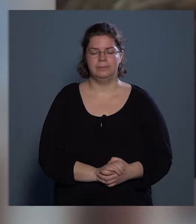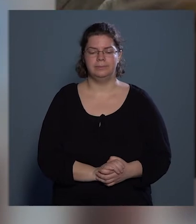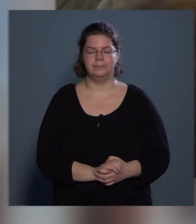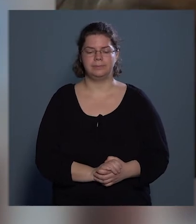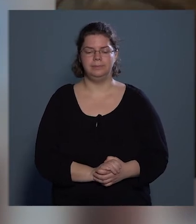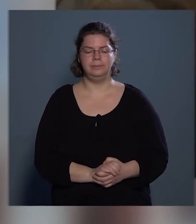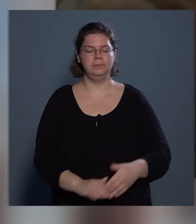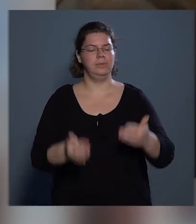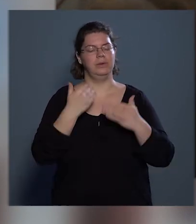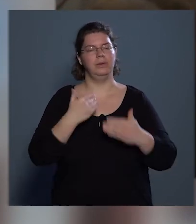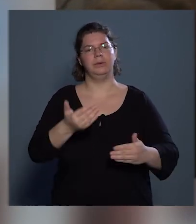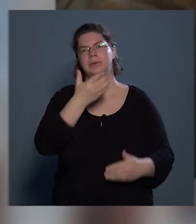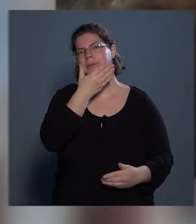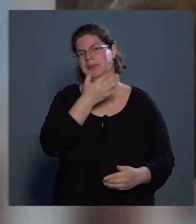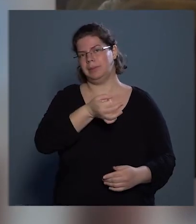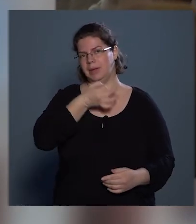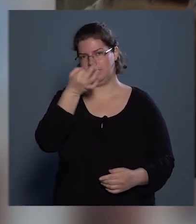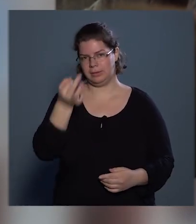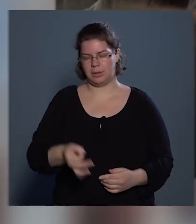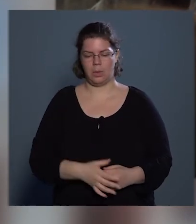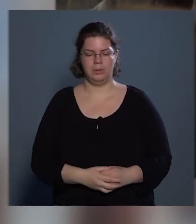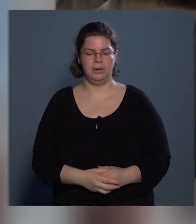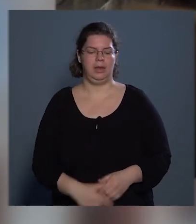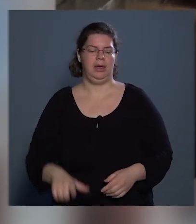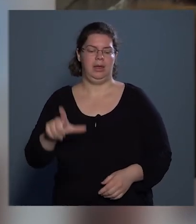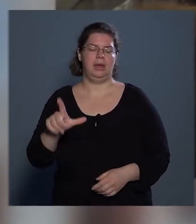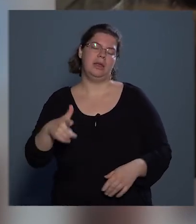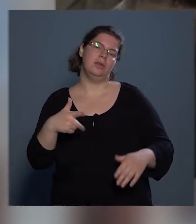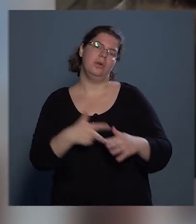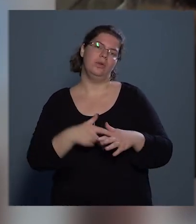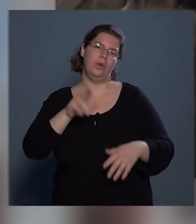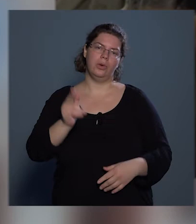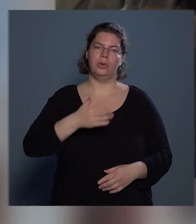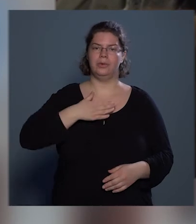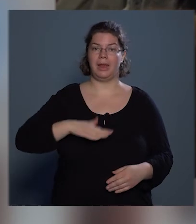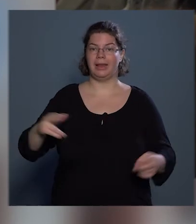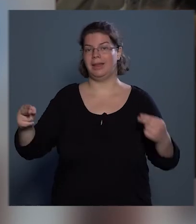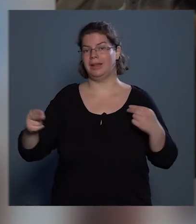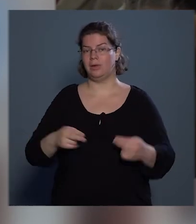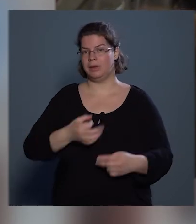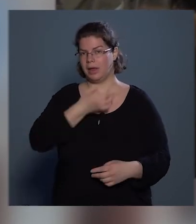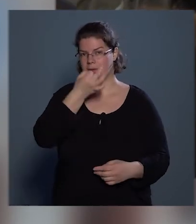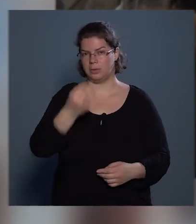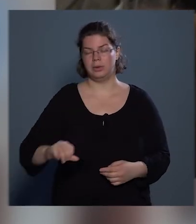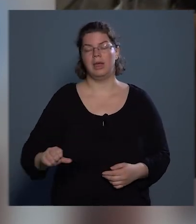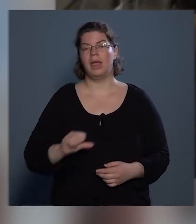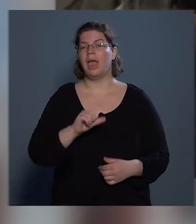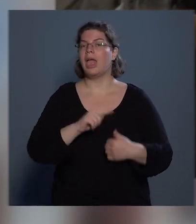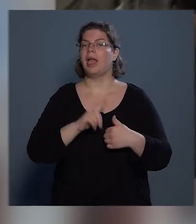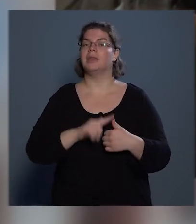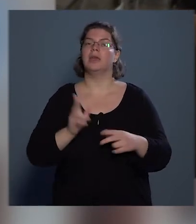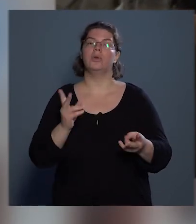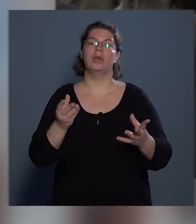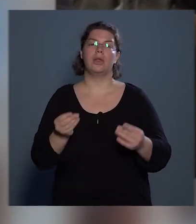Köszönöm szépen a szót. Két dologról szeretnék röviden szólni. Az egyik az az, hogy az anyagban van